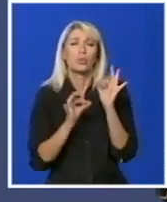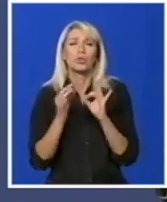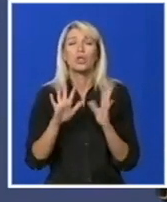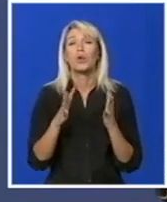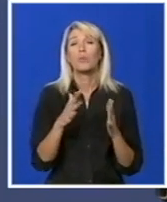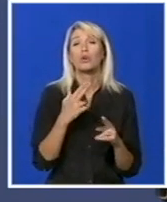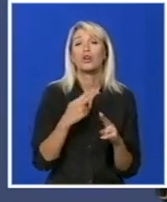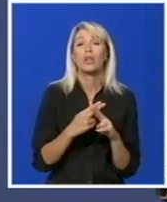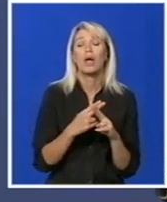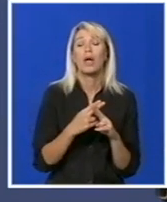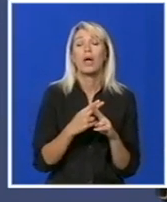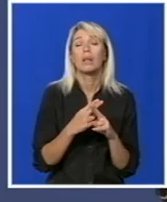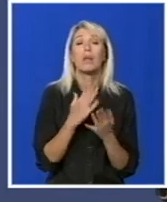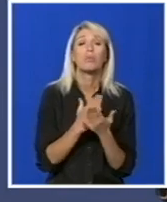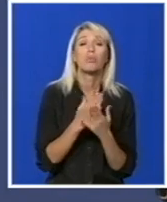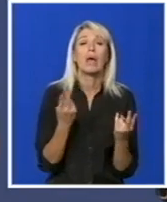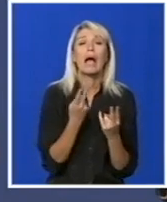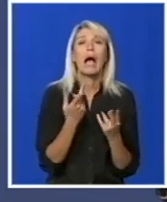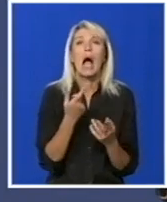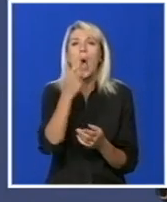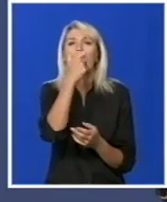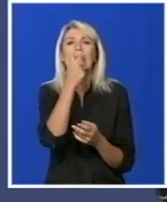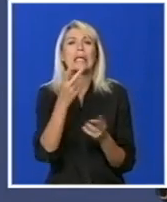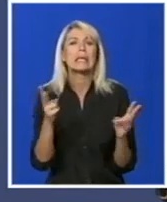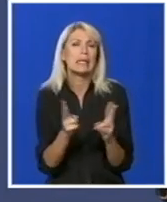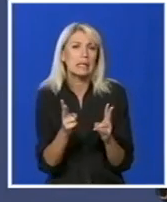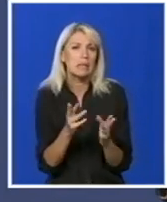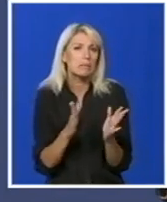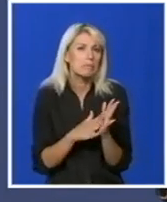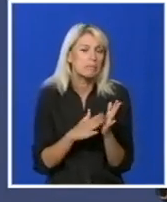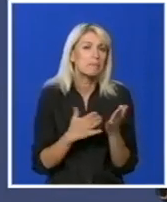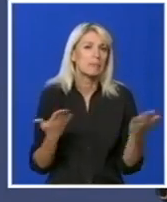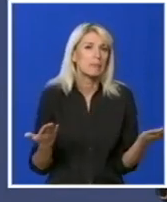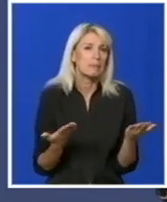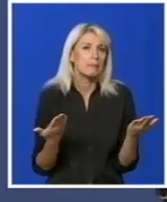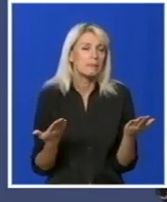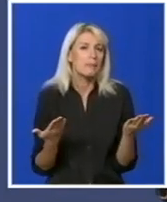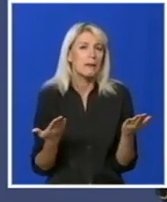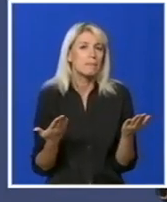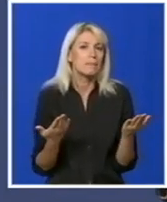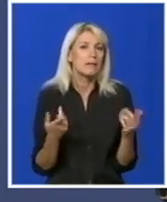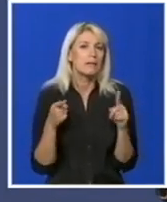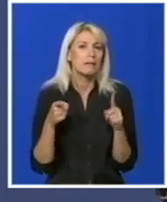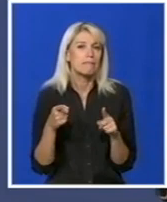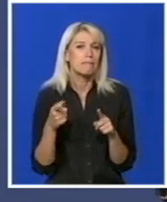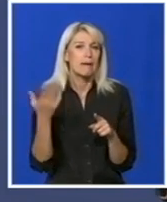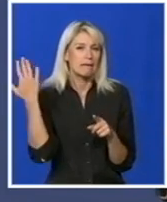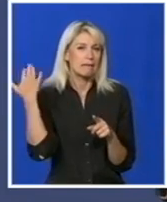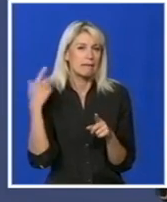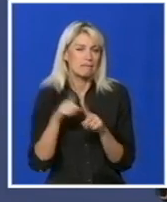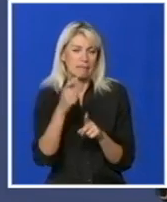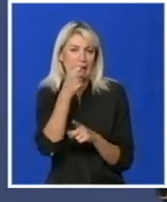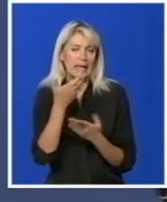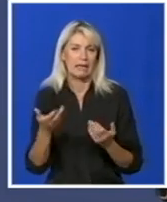bude i u vidu takozvanog sezonskog gripa, odnosno onoga što nam je sezonski grip posle one pandemije gripa bio